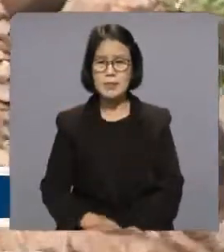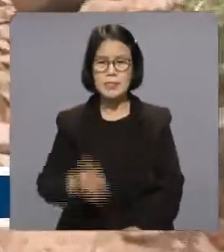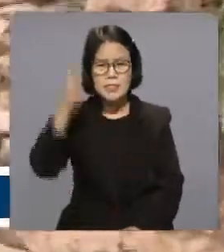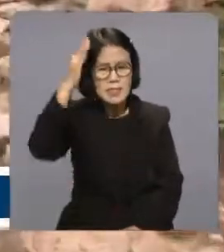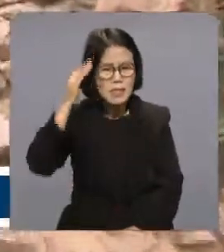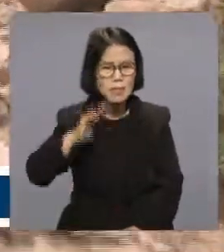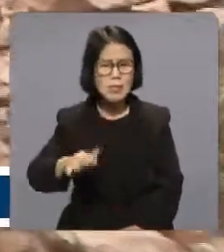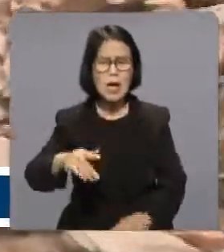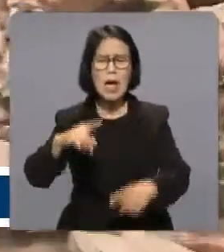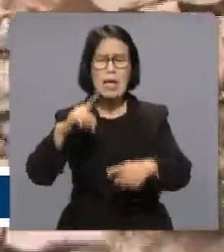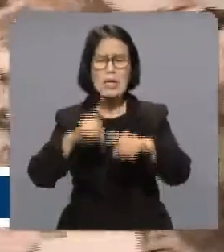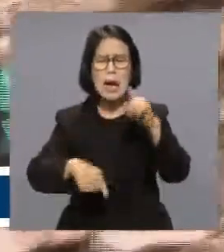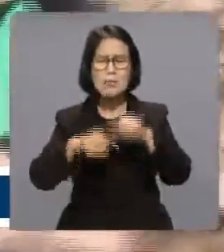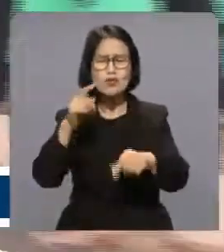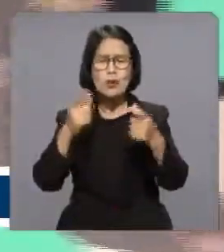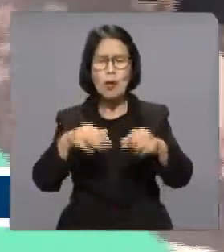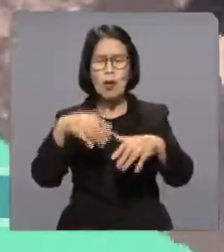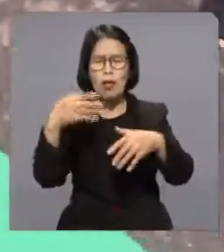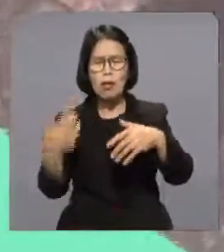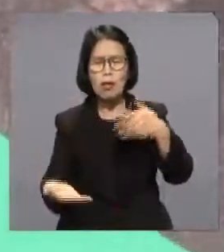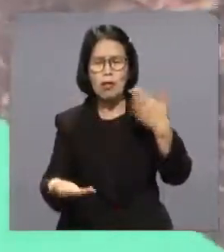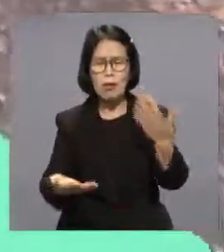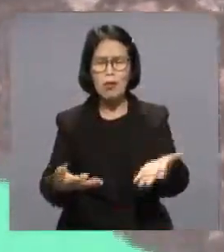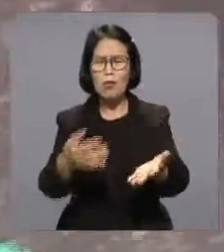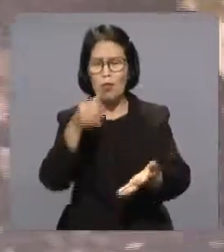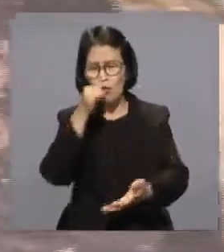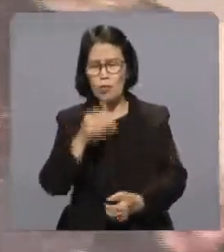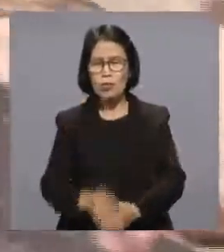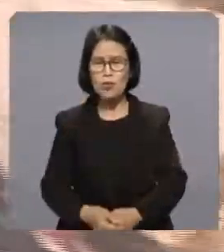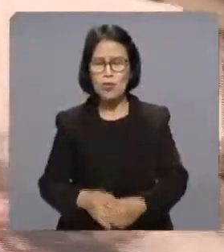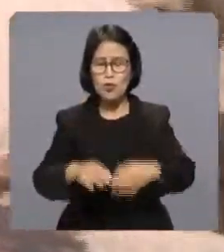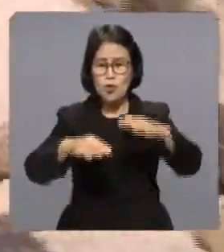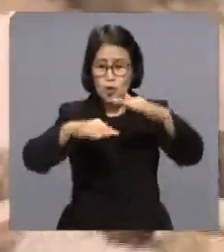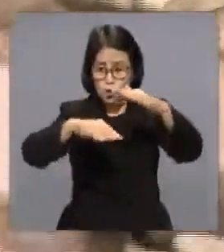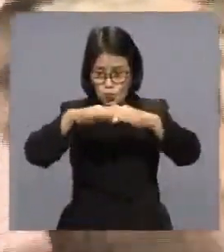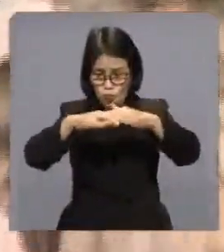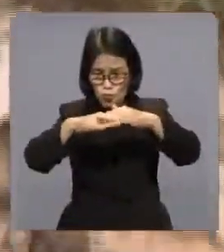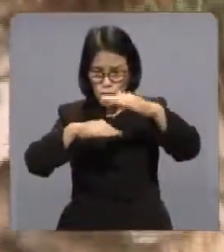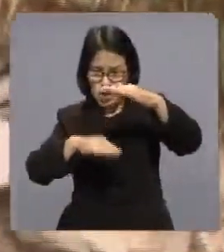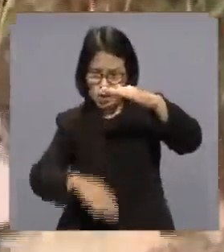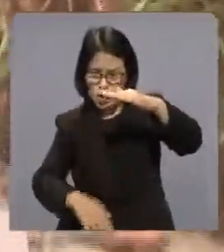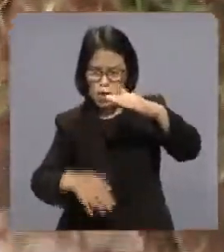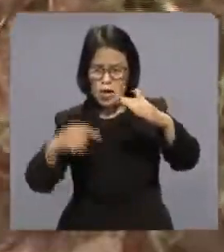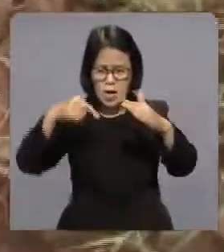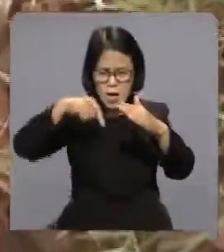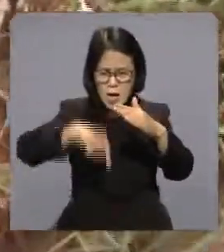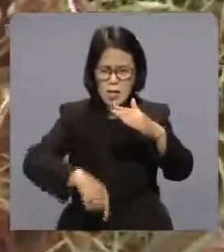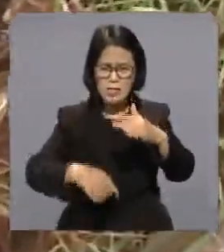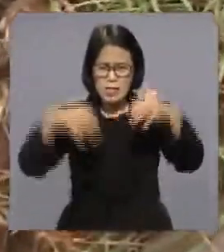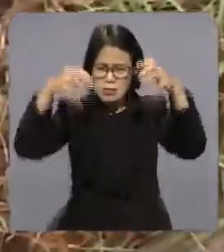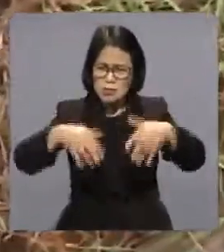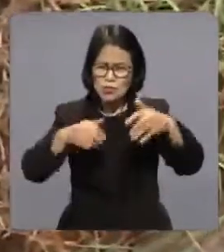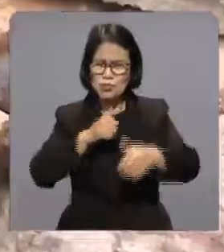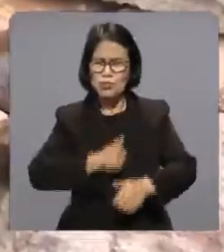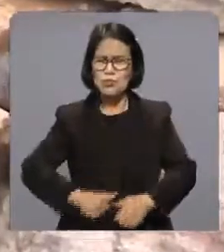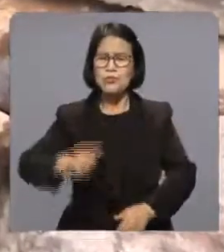아스팔트가 마치 나뭇껍질처럼 벗겨져 나갔습니다. 도로 상판은 물론 하부까지 호우를 이겨내지